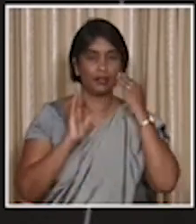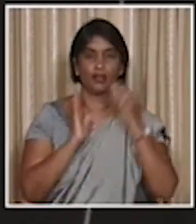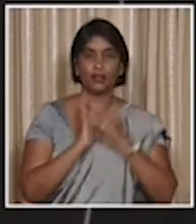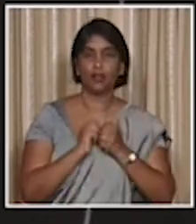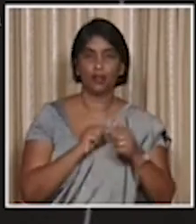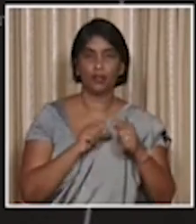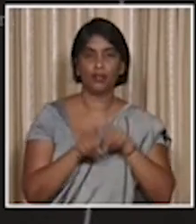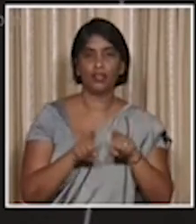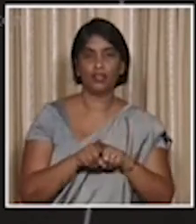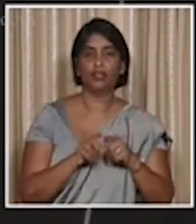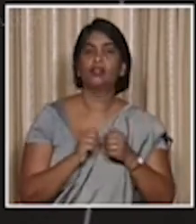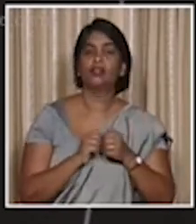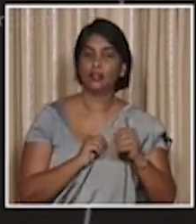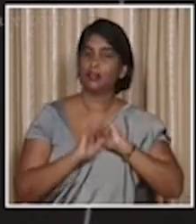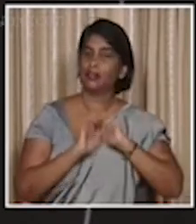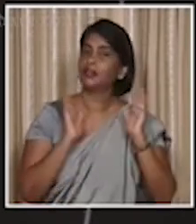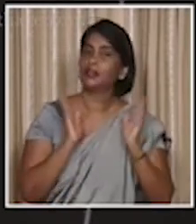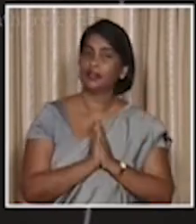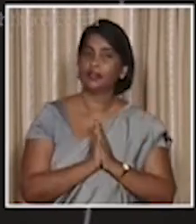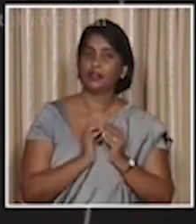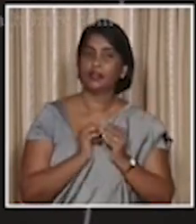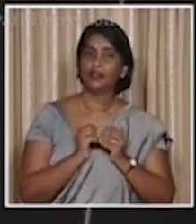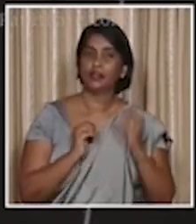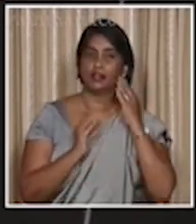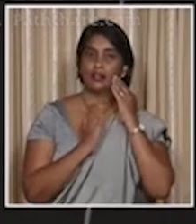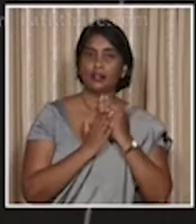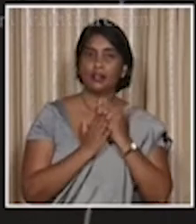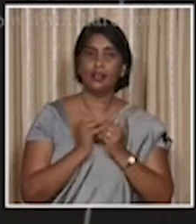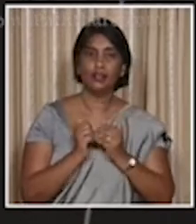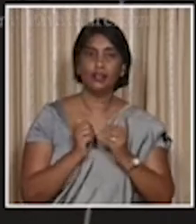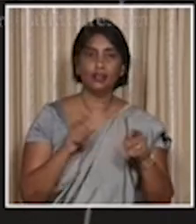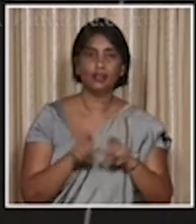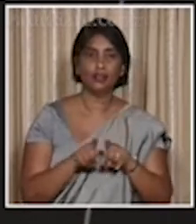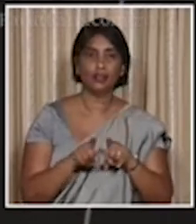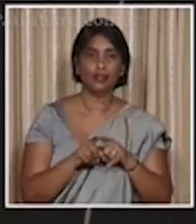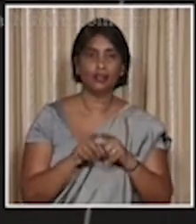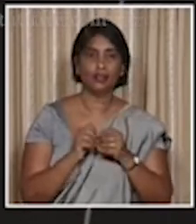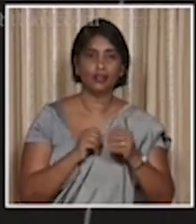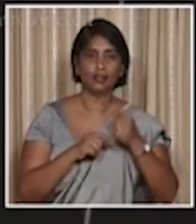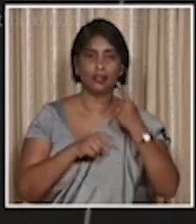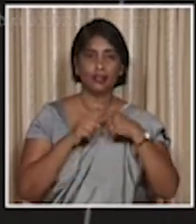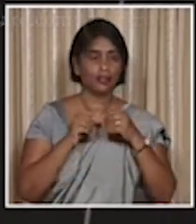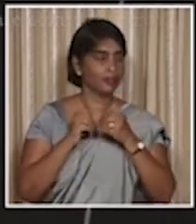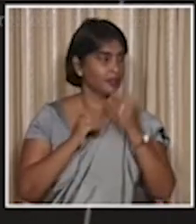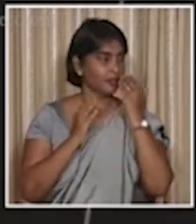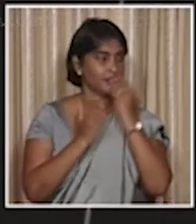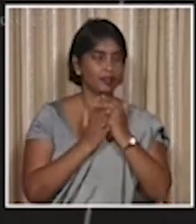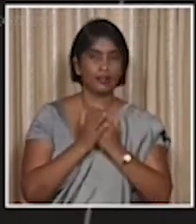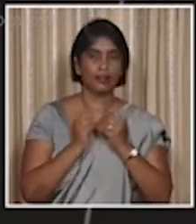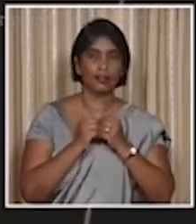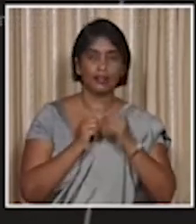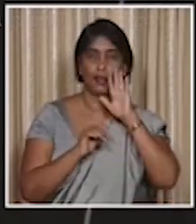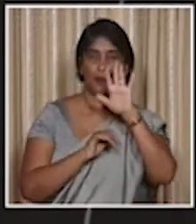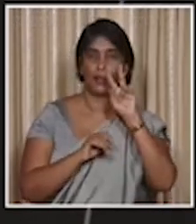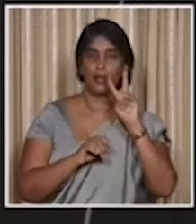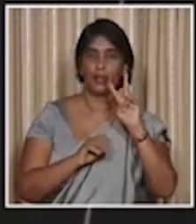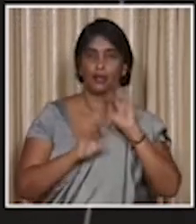පාලකයෝ මේ ආණ්ඩු මේ සියලු දේවල්ම බිහි කරන කාන්තාවෝ ඉන්නේ මේ රටේ 52ක කාන්තාවෝ මේ